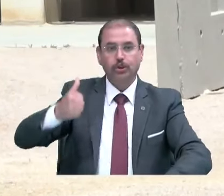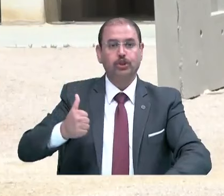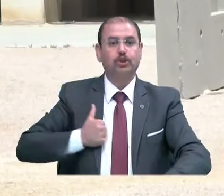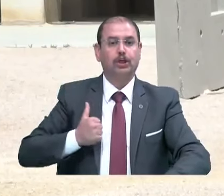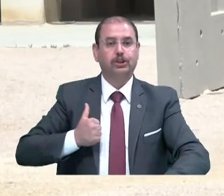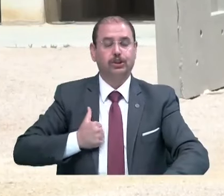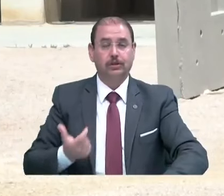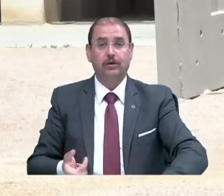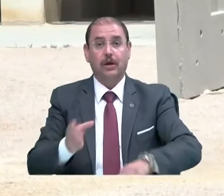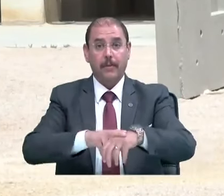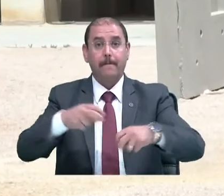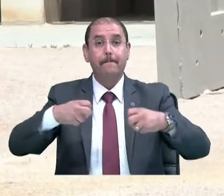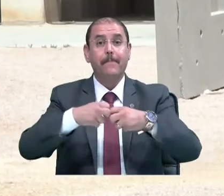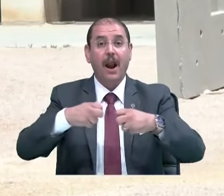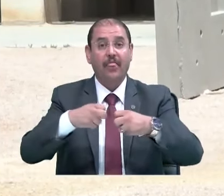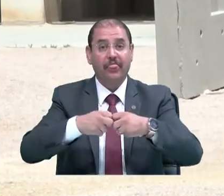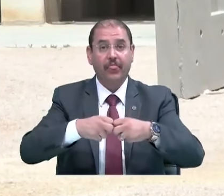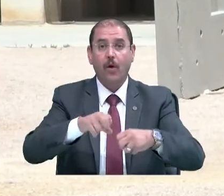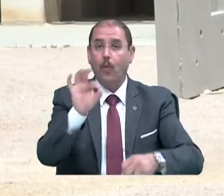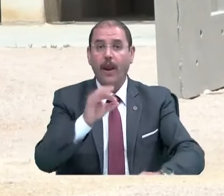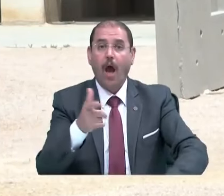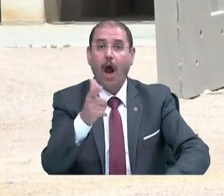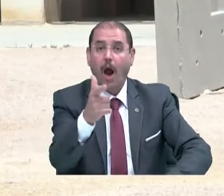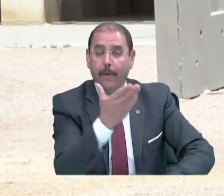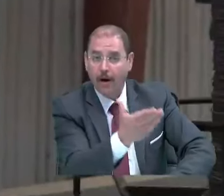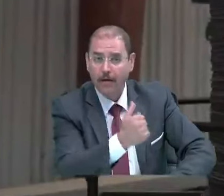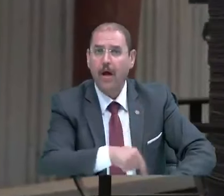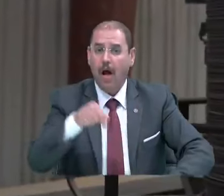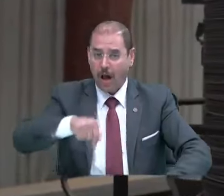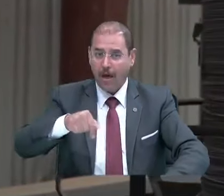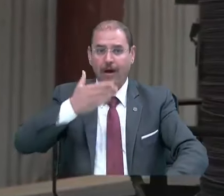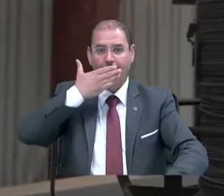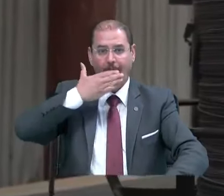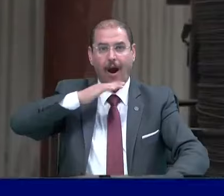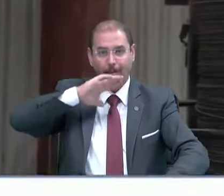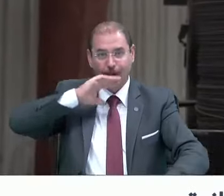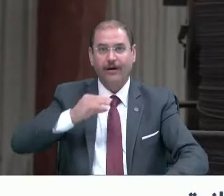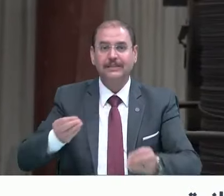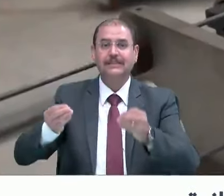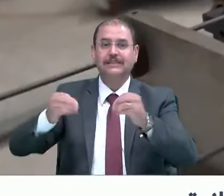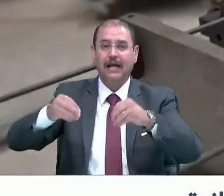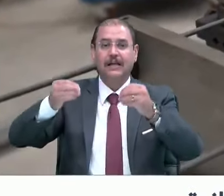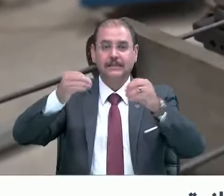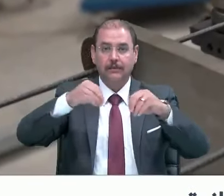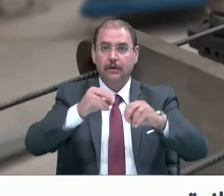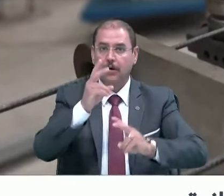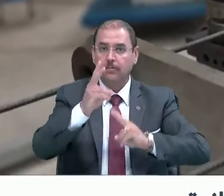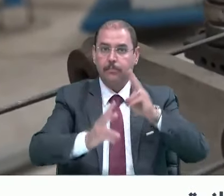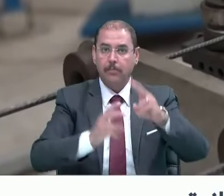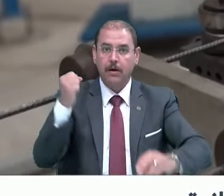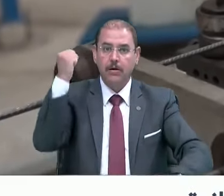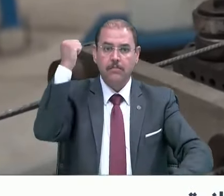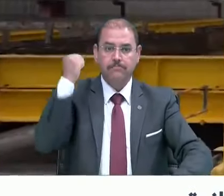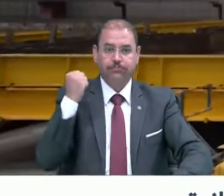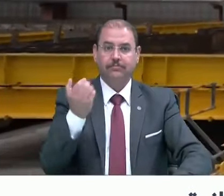سوفكس في مدينة العقبة والآن هناك هناك عطاءات كبيرة بالانتظار لمنتج هذا المصنع. هذا